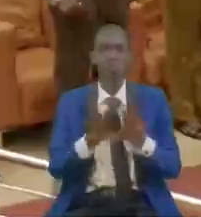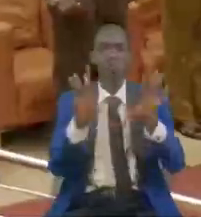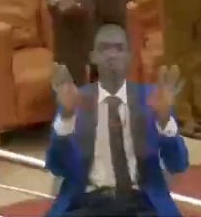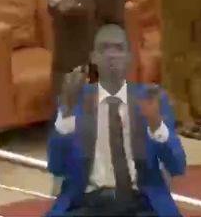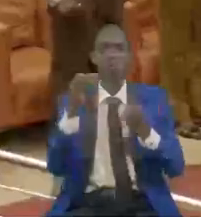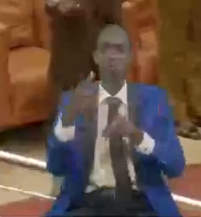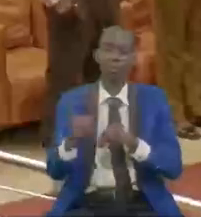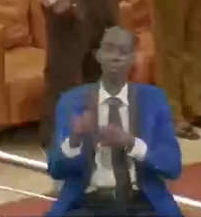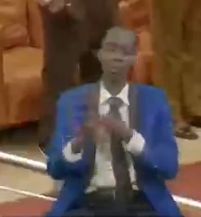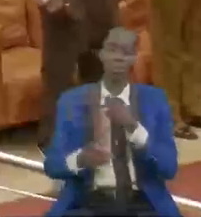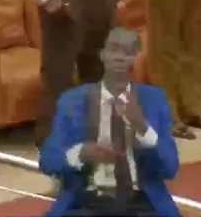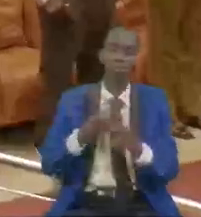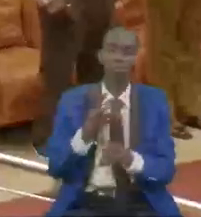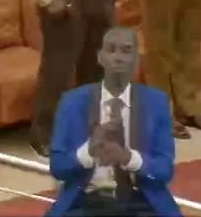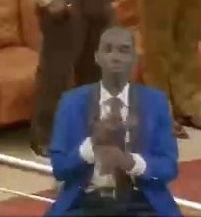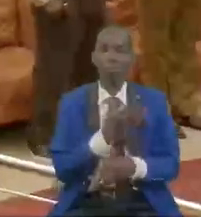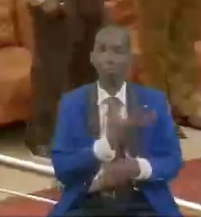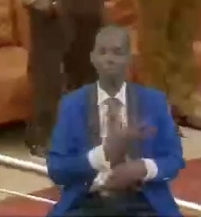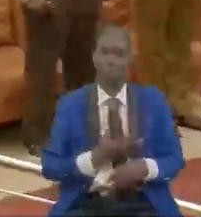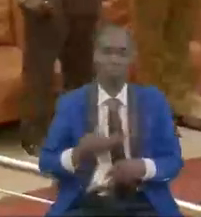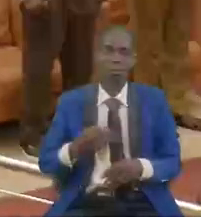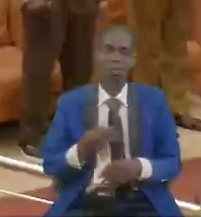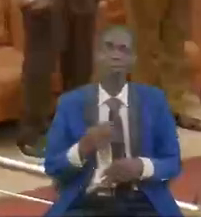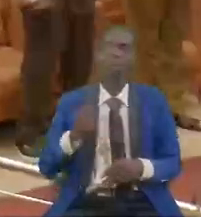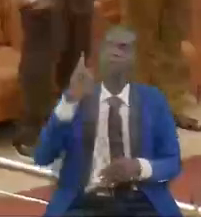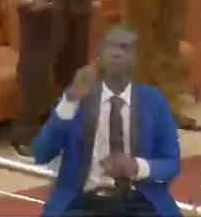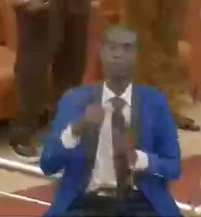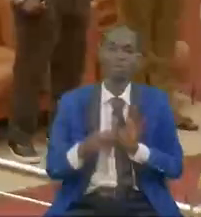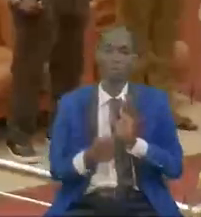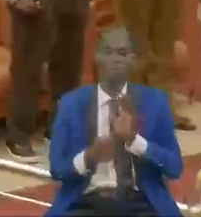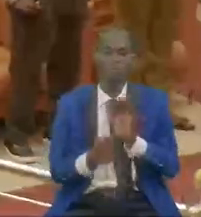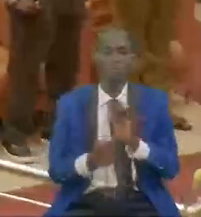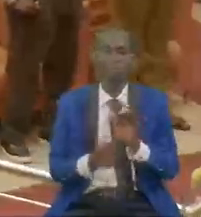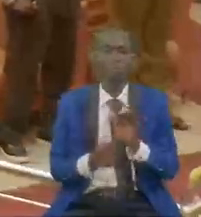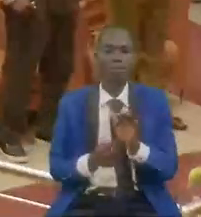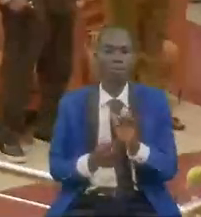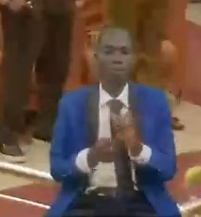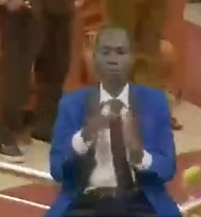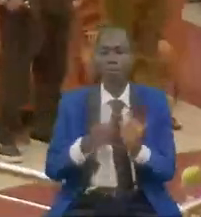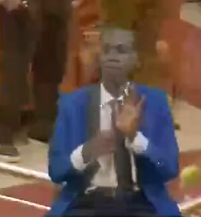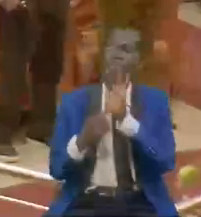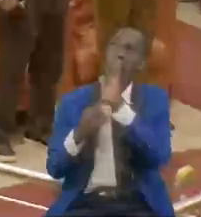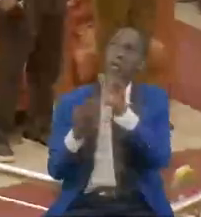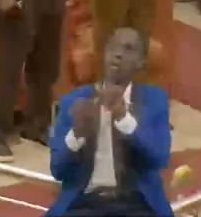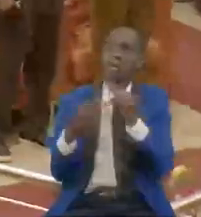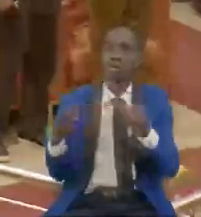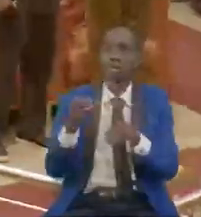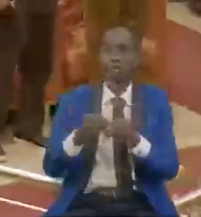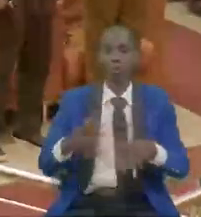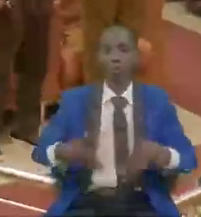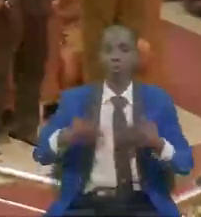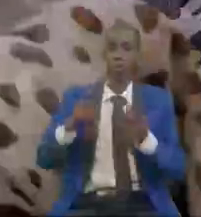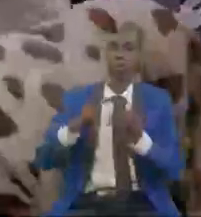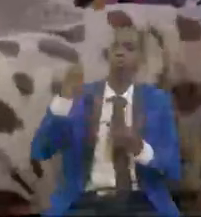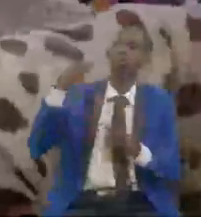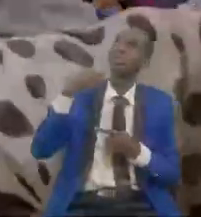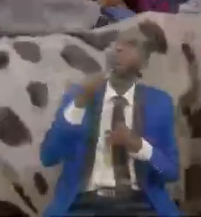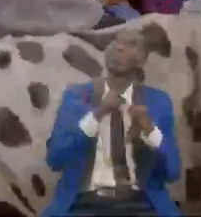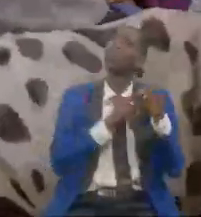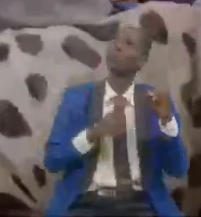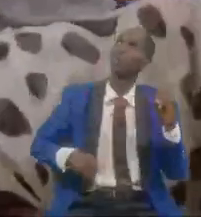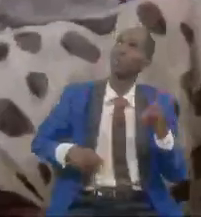Christ, la lumière du monde. Il révèle tout au Seigneur, disant, Seigneur, j'ai vu